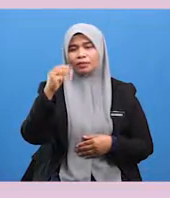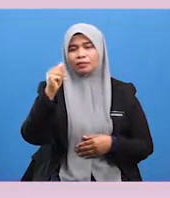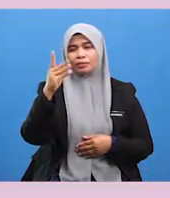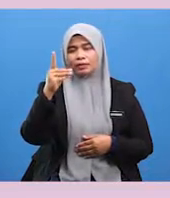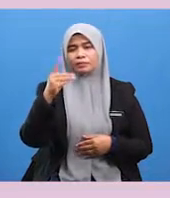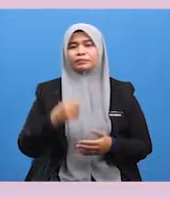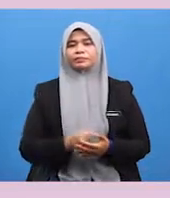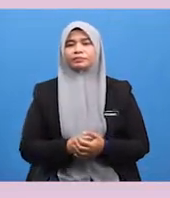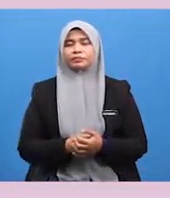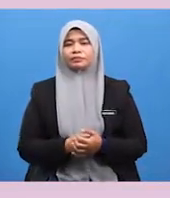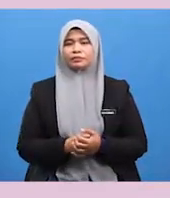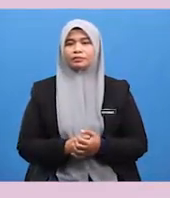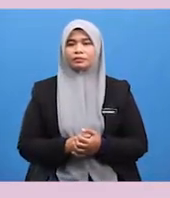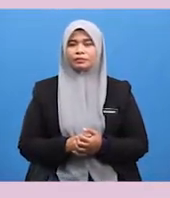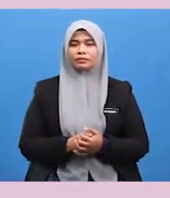diberikan.